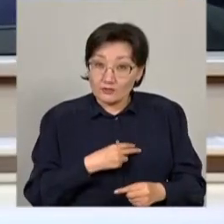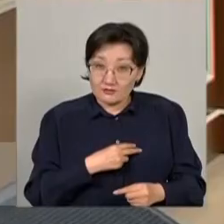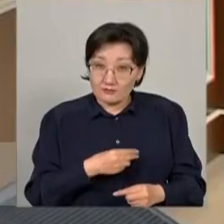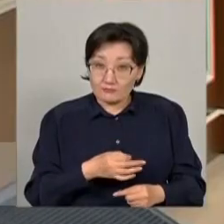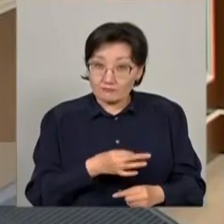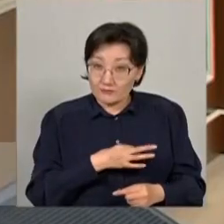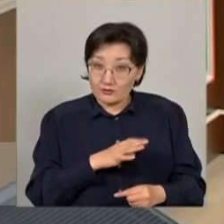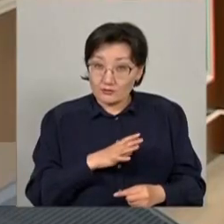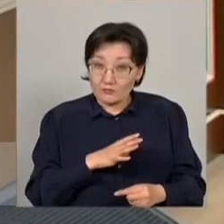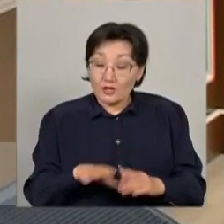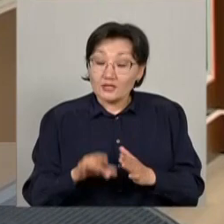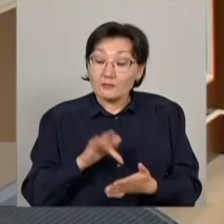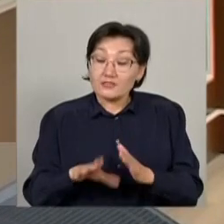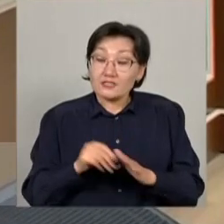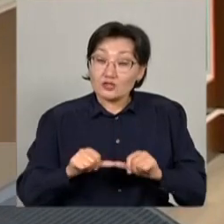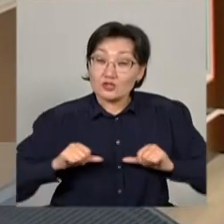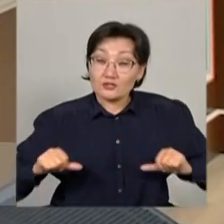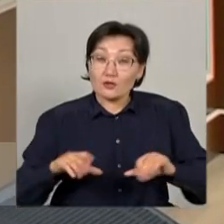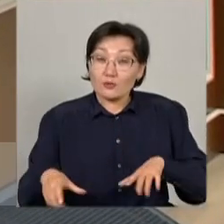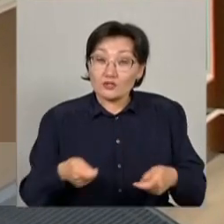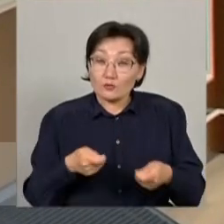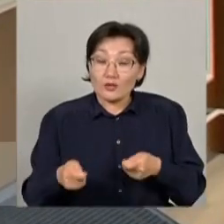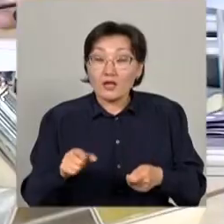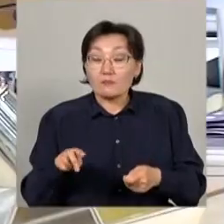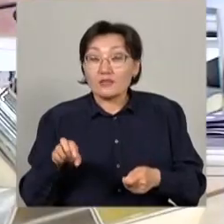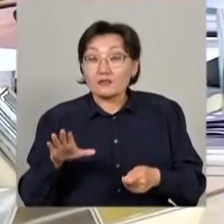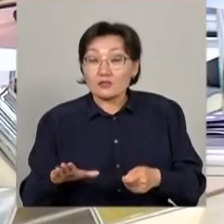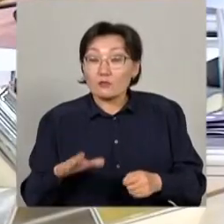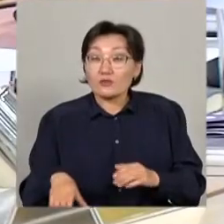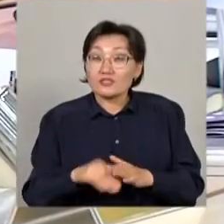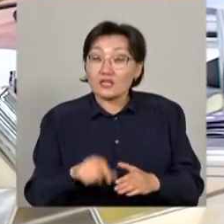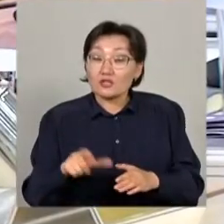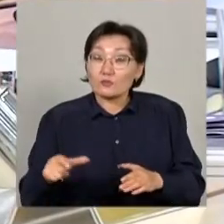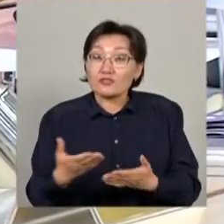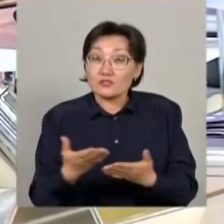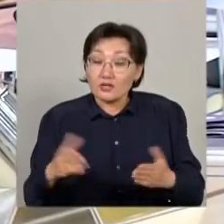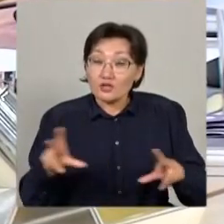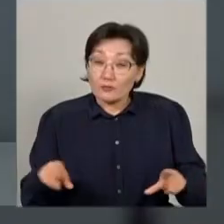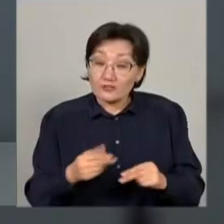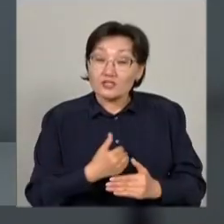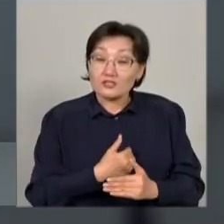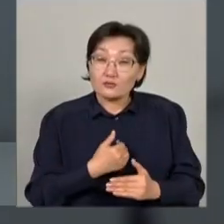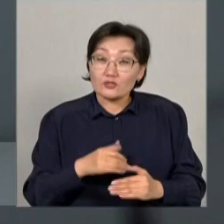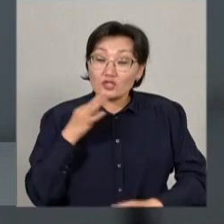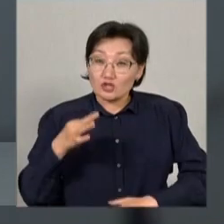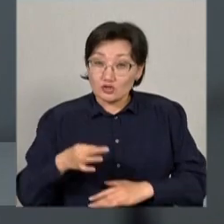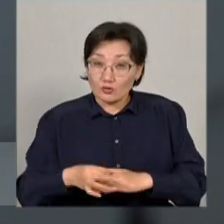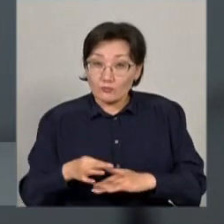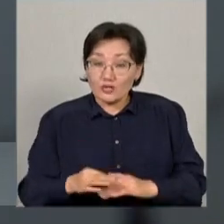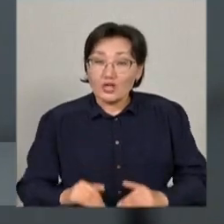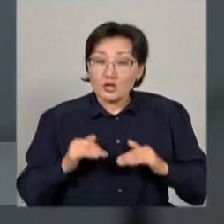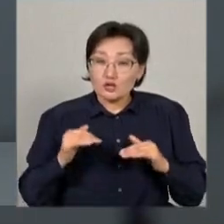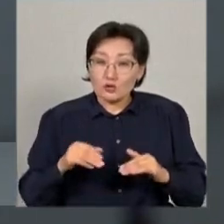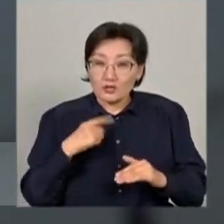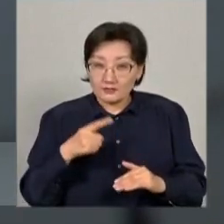кеуделеріне тақты. Орталық сайлау комиссиясының төрағасы Нұрлан Әбдіров халық қалауларына сәттілік тілеп, жауапкершіліктің жоғары